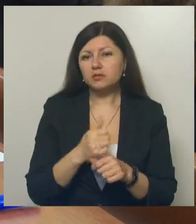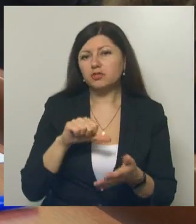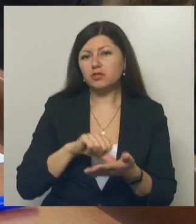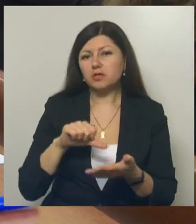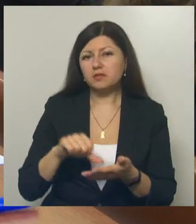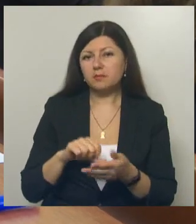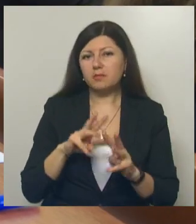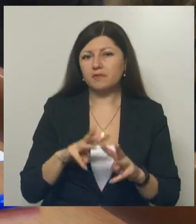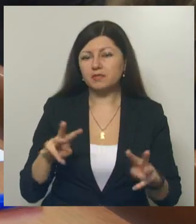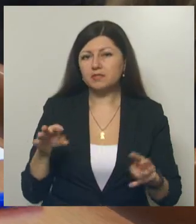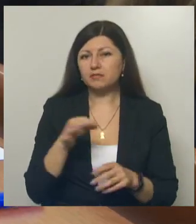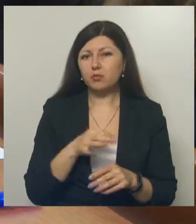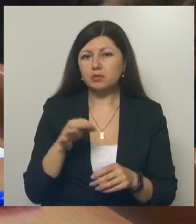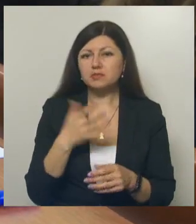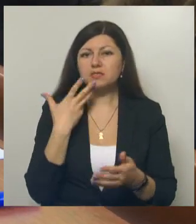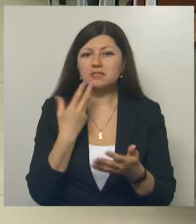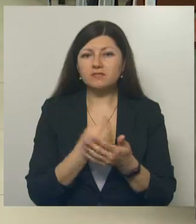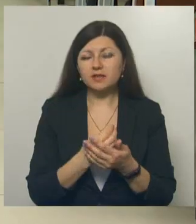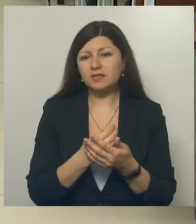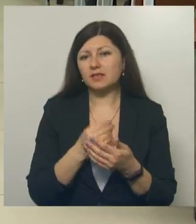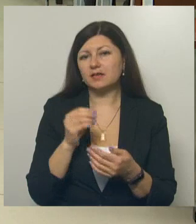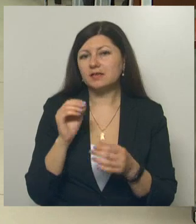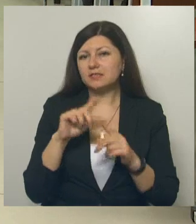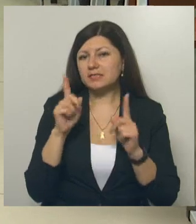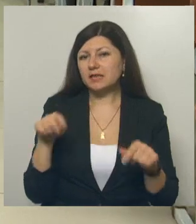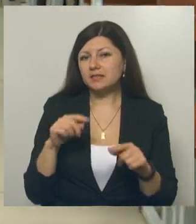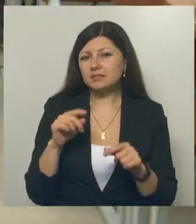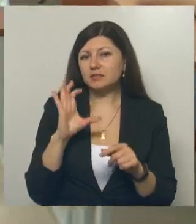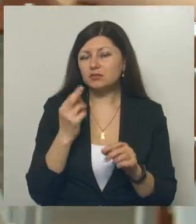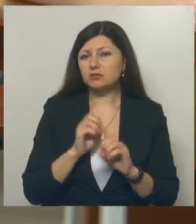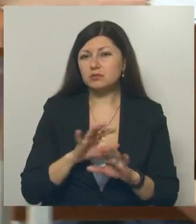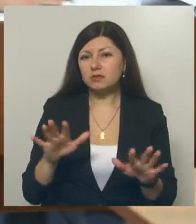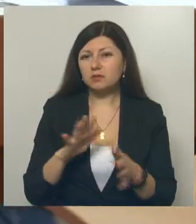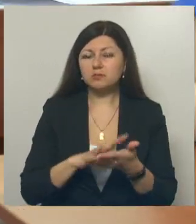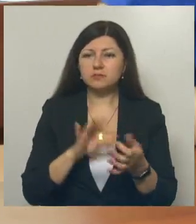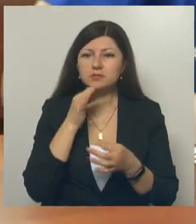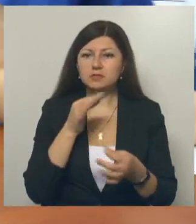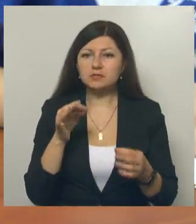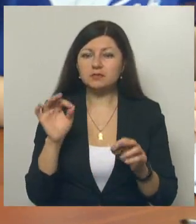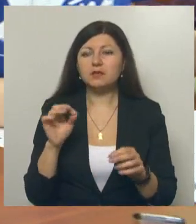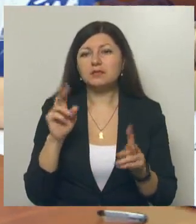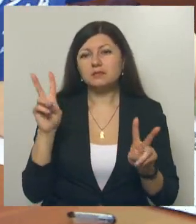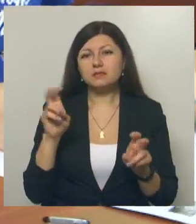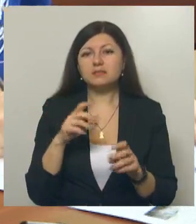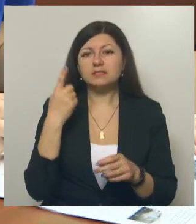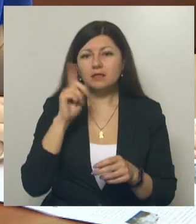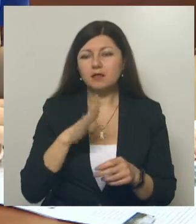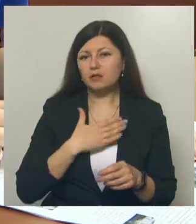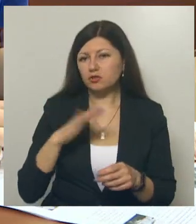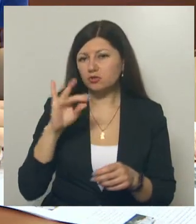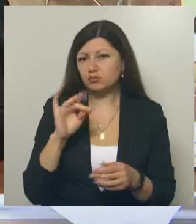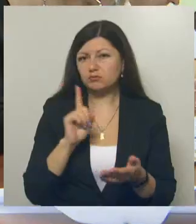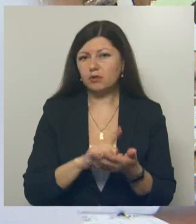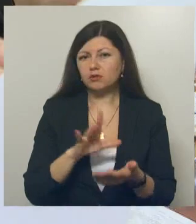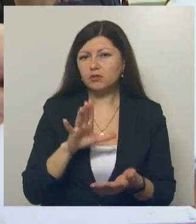На своей странице в соцсетях глава региона уже после отметил, цитата, «Знания о нашей истории должны быть многогранными. Еще